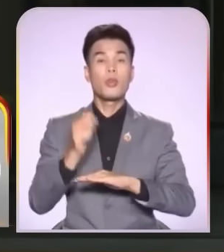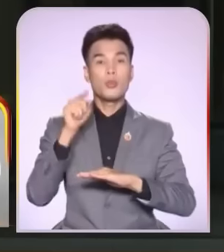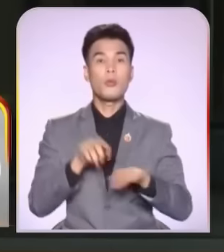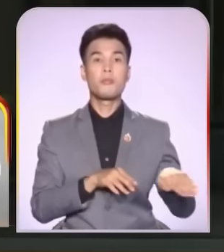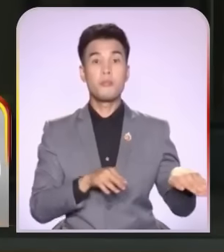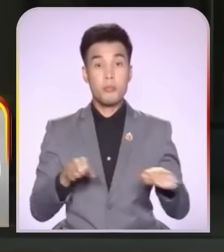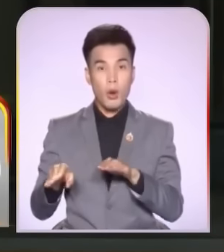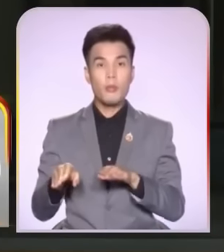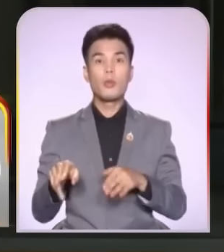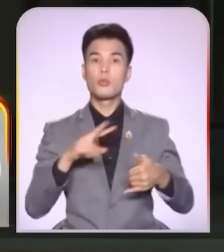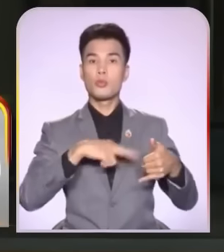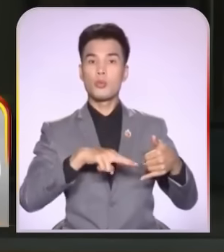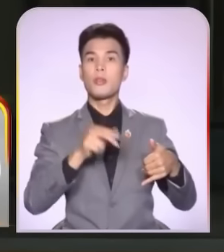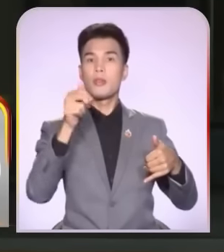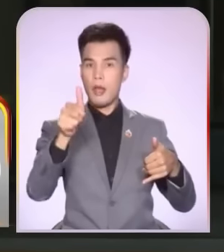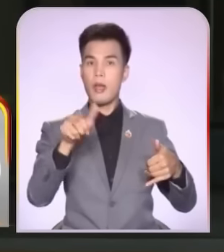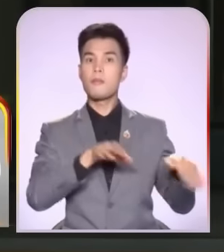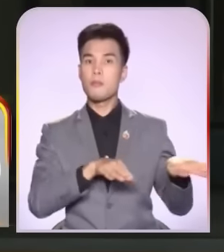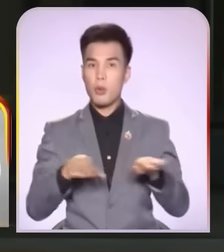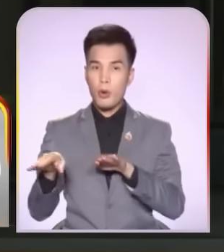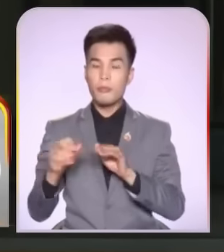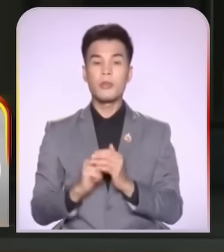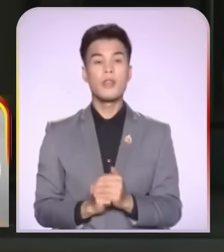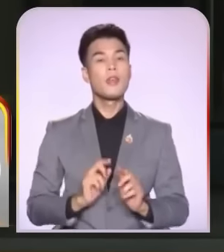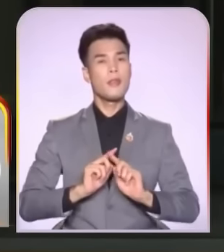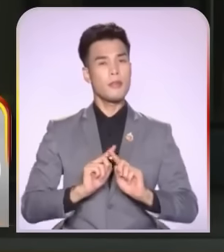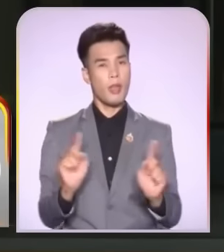พร้อมที่จะให้ตรวจคุณสมบัติอยู่แล้ว